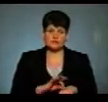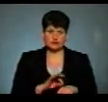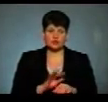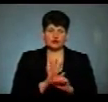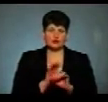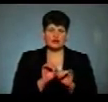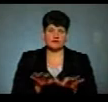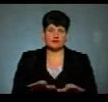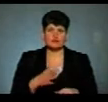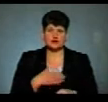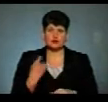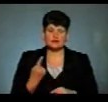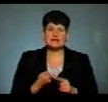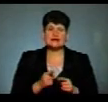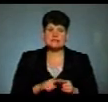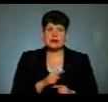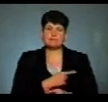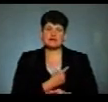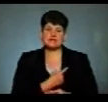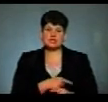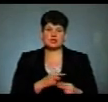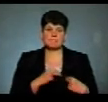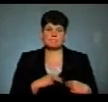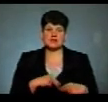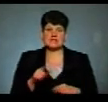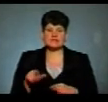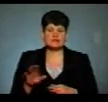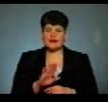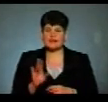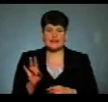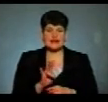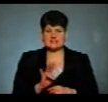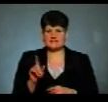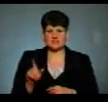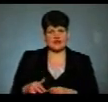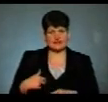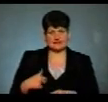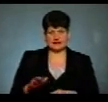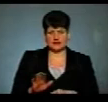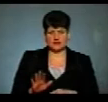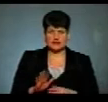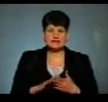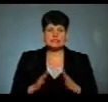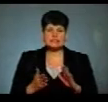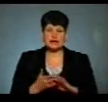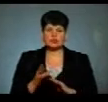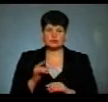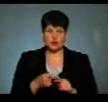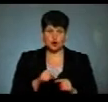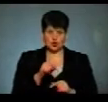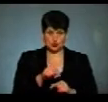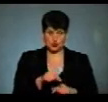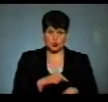у нашій області, і це медична працівниця Монастирського району, а не священник з Заліщиків. І, власне, станом на цю